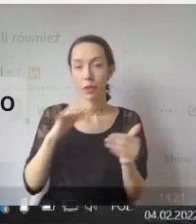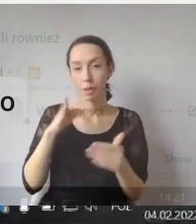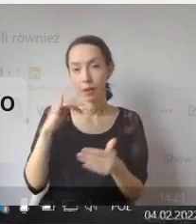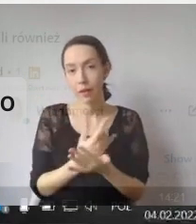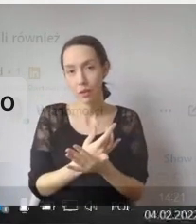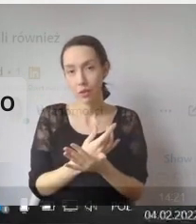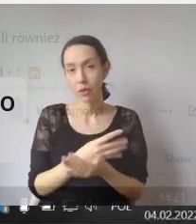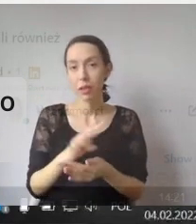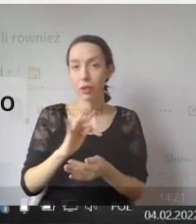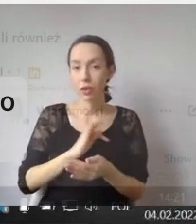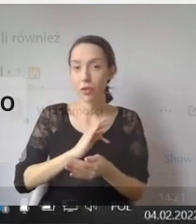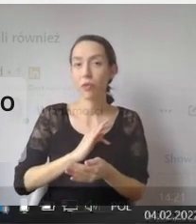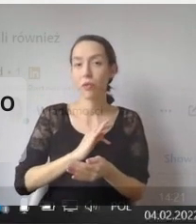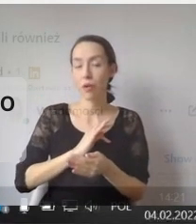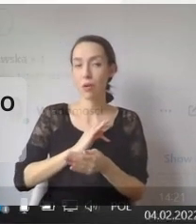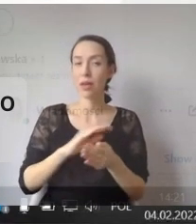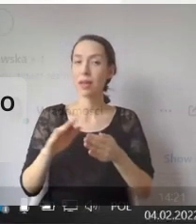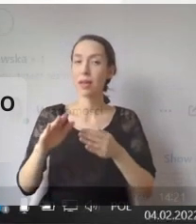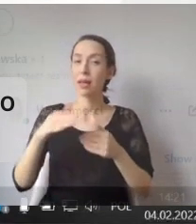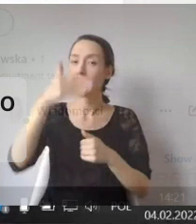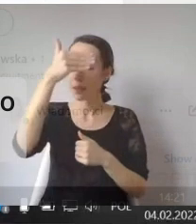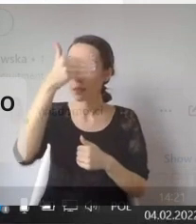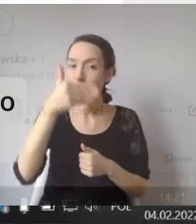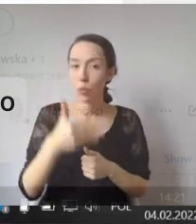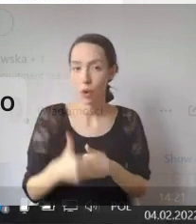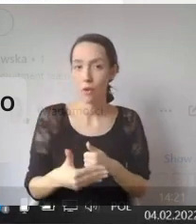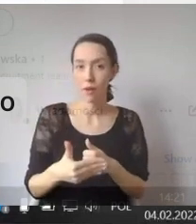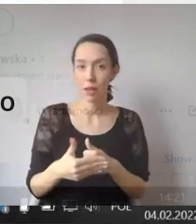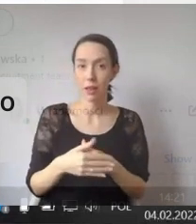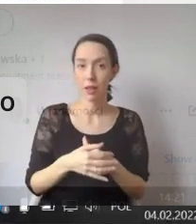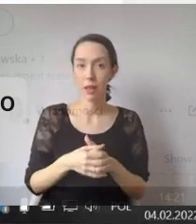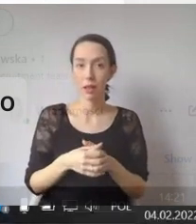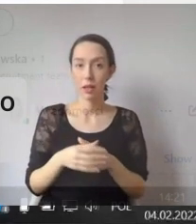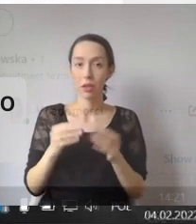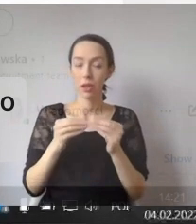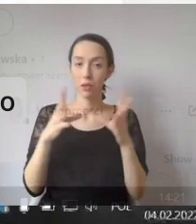po prostu to swoje konto do stworzenia. Czekajcie, gdzieś to było.